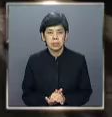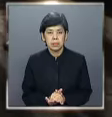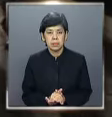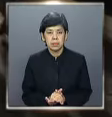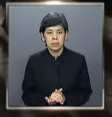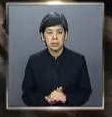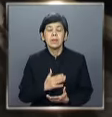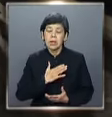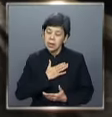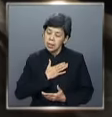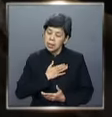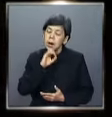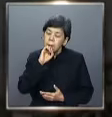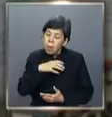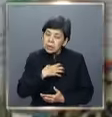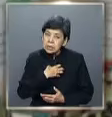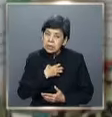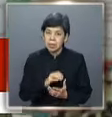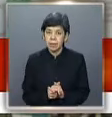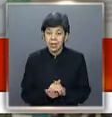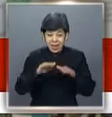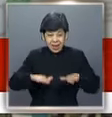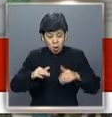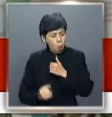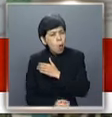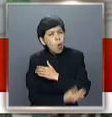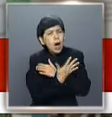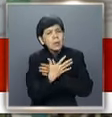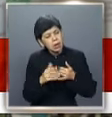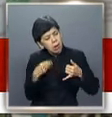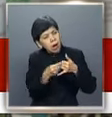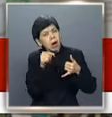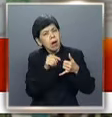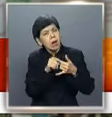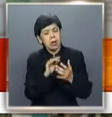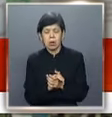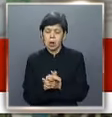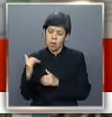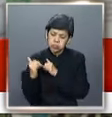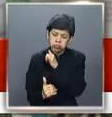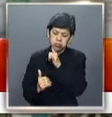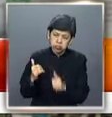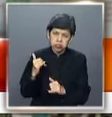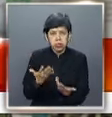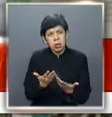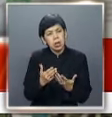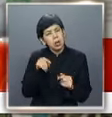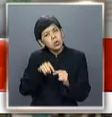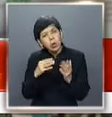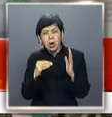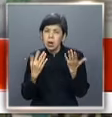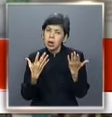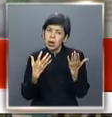พี่จะบอกว่าตอนนี้เนี่ยเด็กที่เร่ร่อนและเข้ามาอยู่ในเมืองใหญ่หรือเมืองท่องเที่ย